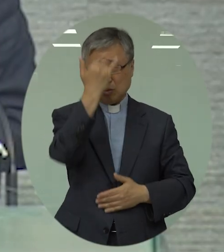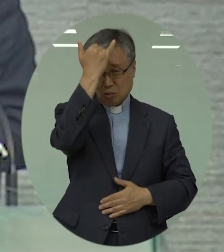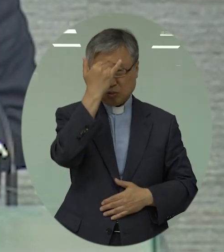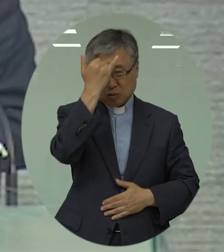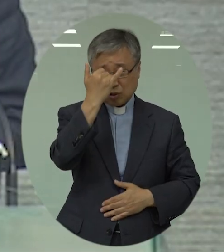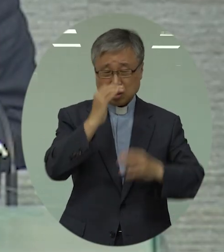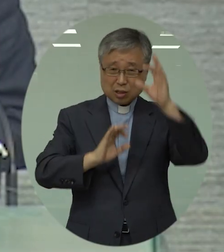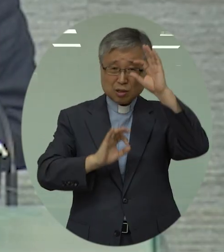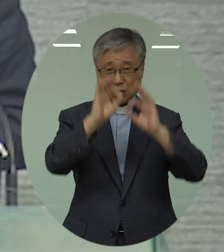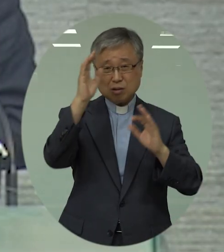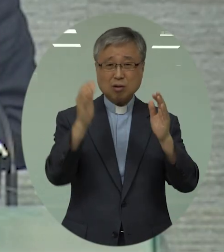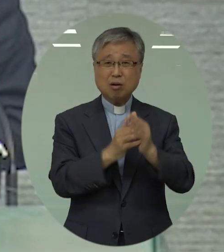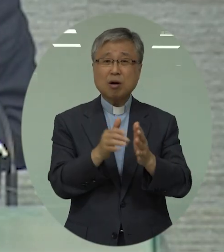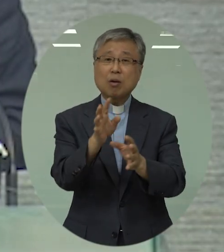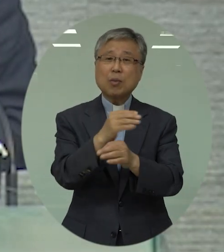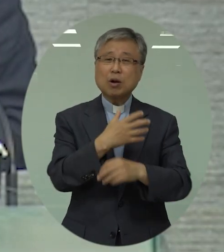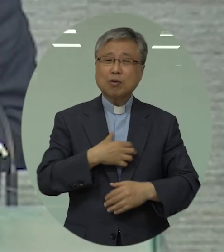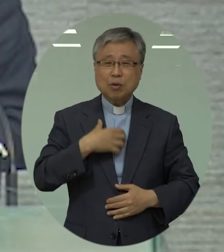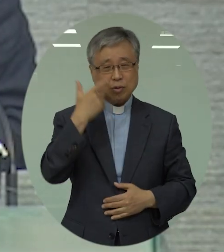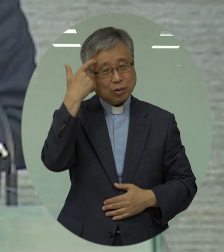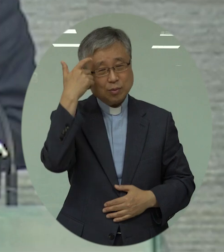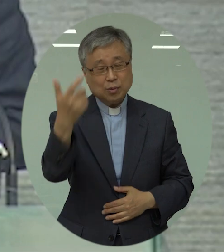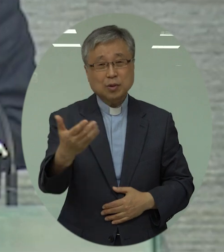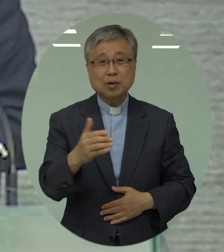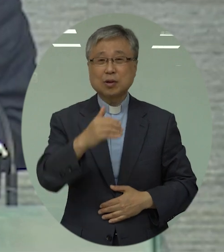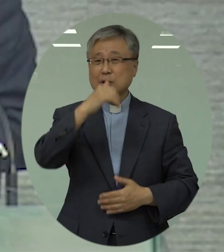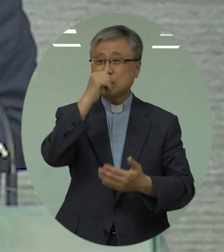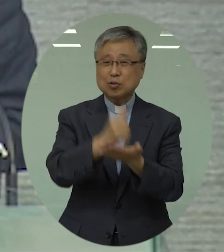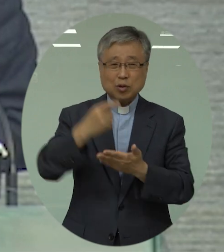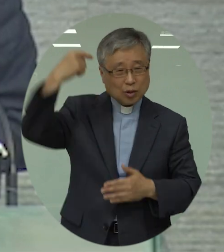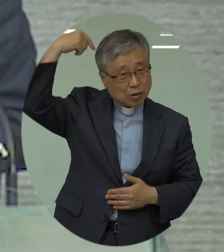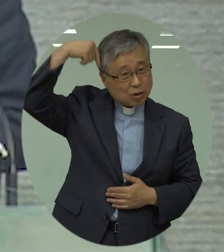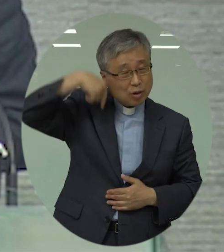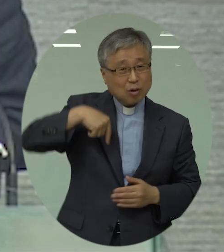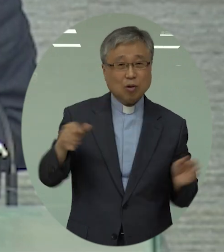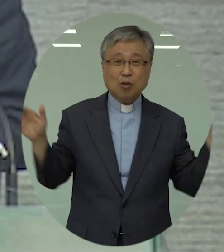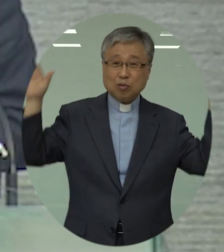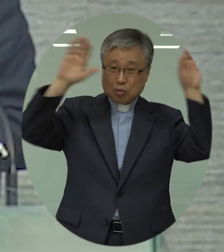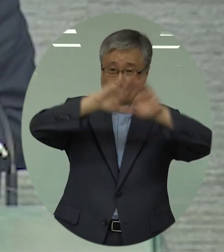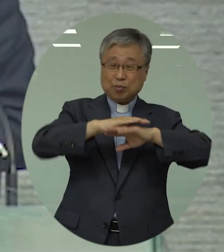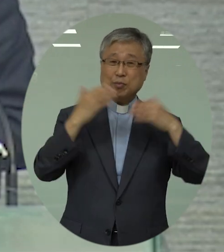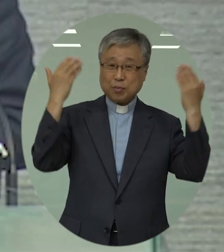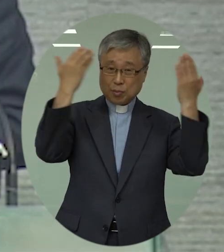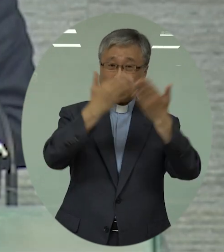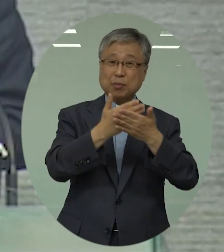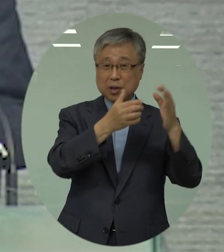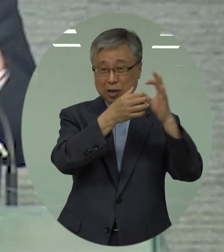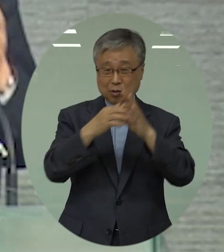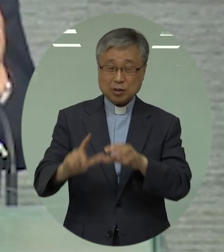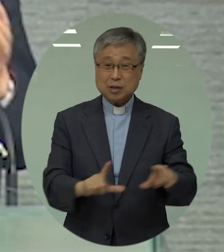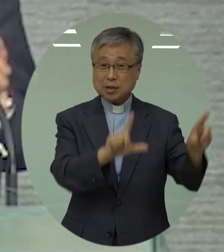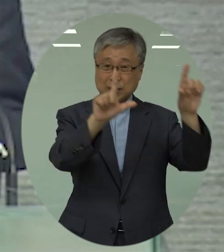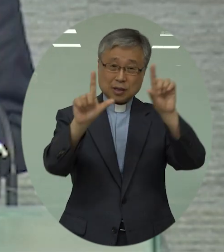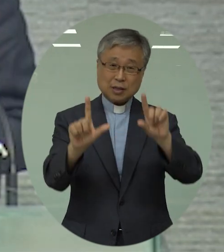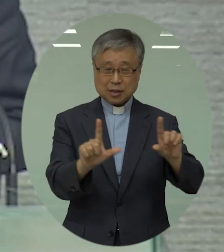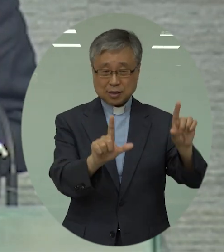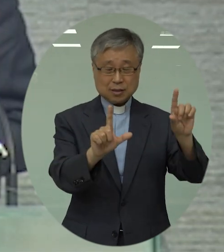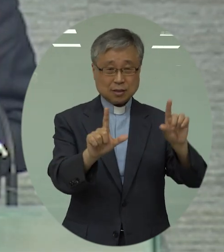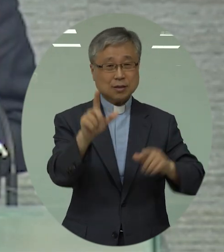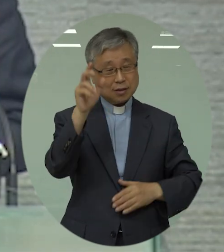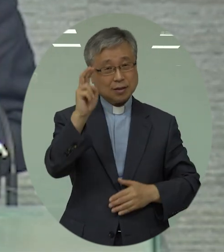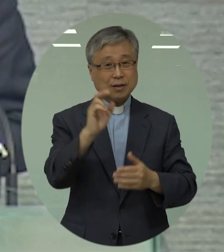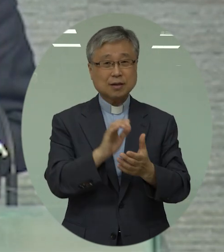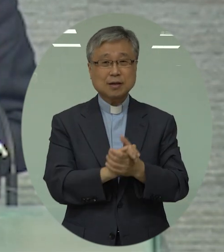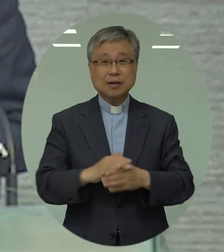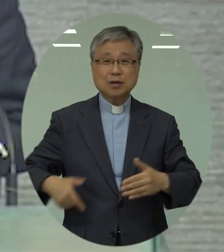실수. 얼마나 괴로웠겠어요. 죄책의 어두운 밤을 한참 지났을 거란 말이에요. 다윗이 유명한 참회의